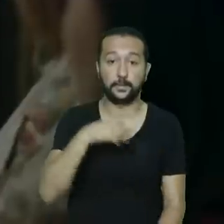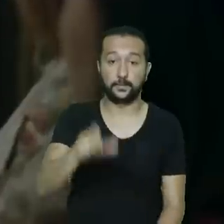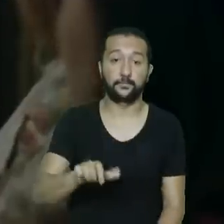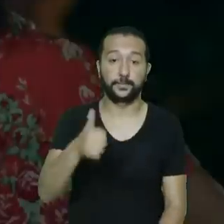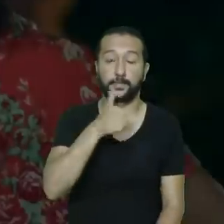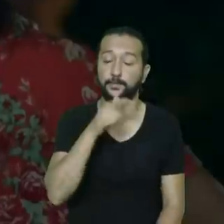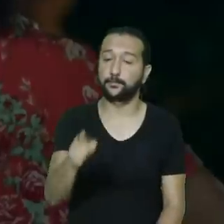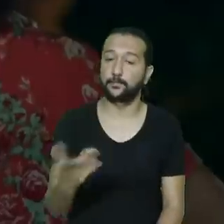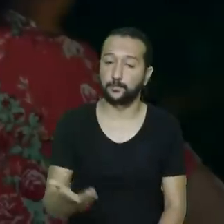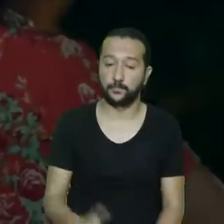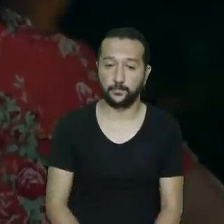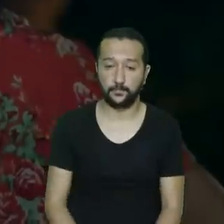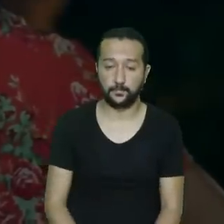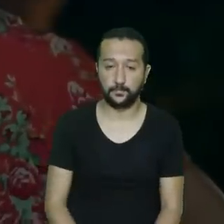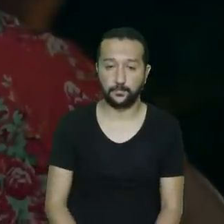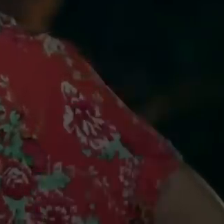Fransız.